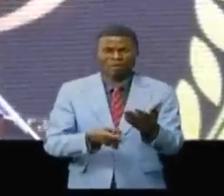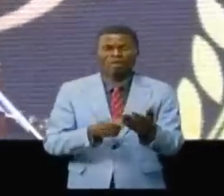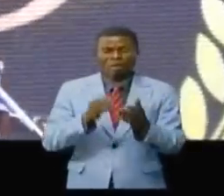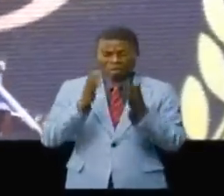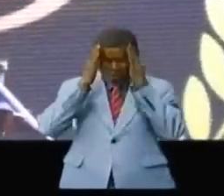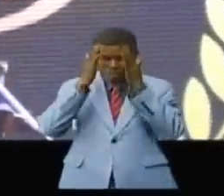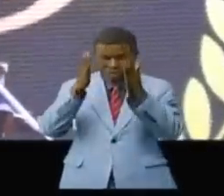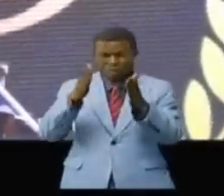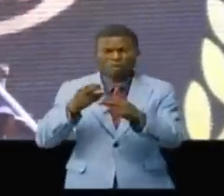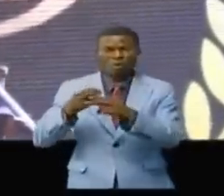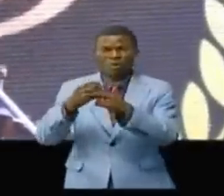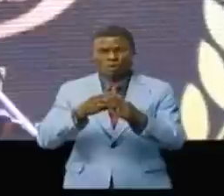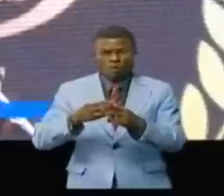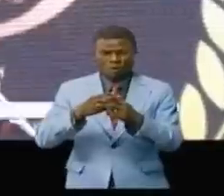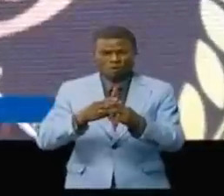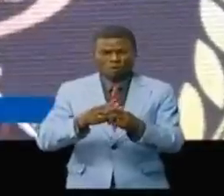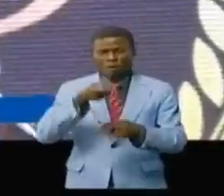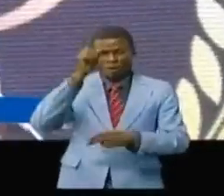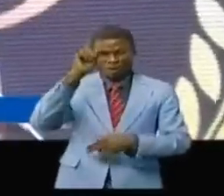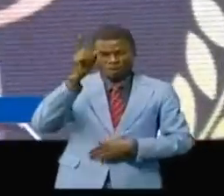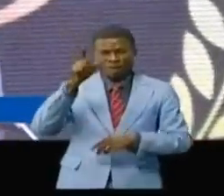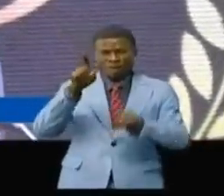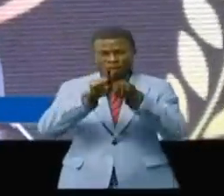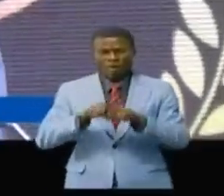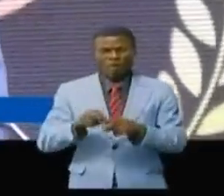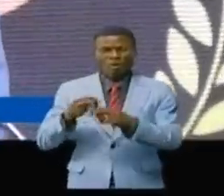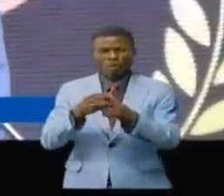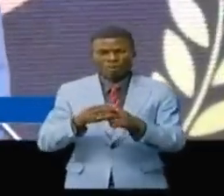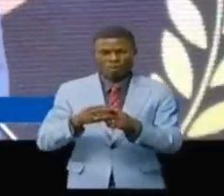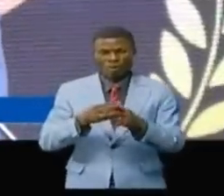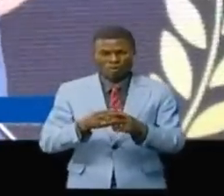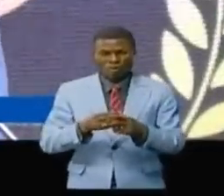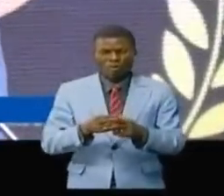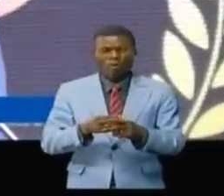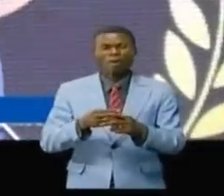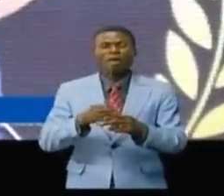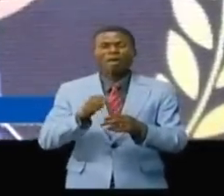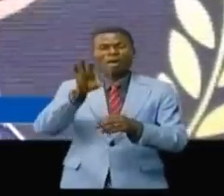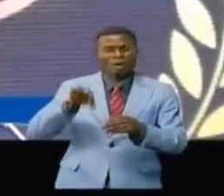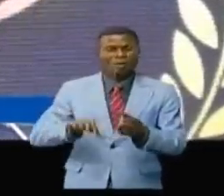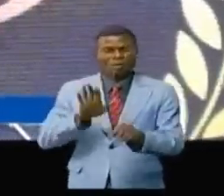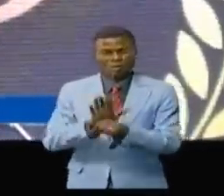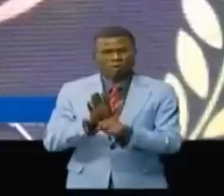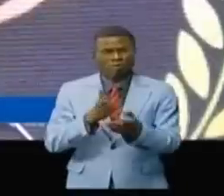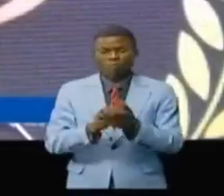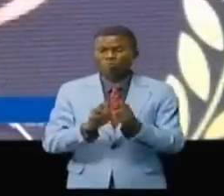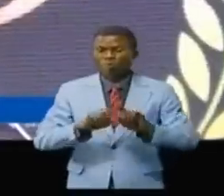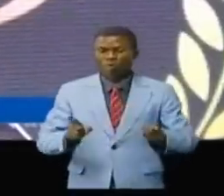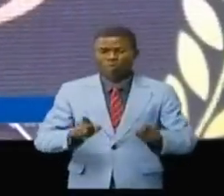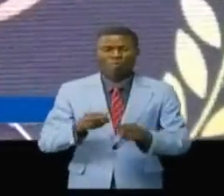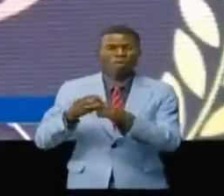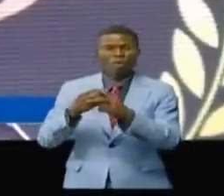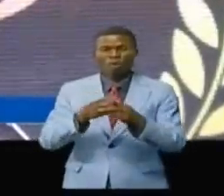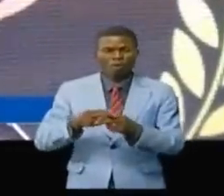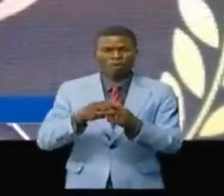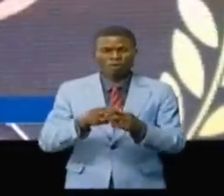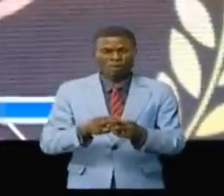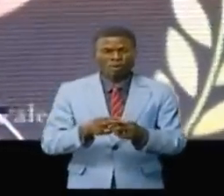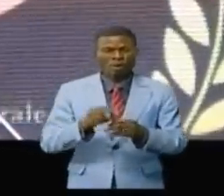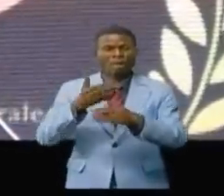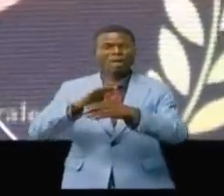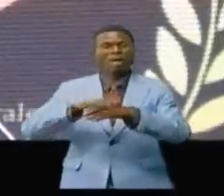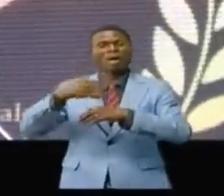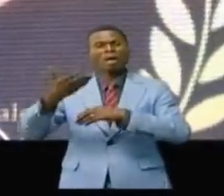les contrôles a priori et les contrôles concomitants, plutôt que des contrôles a